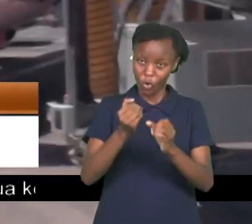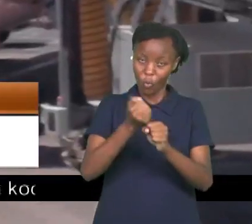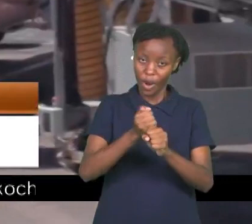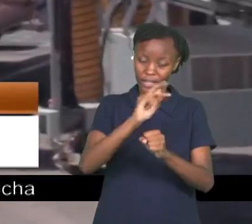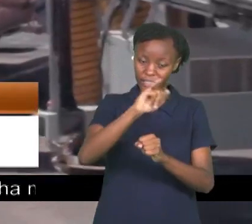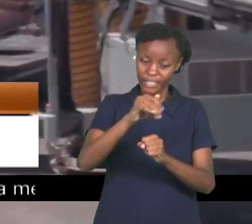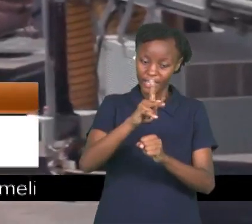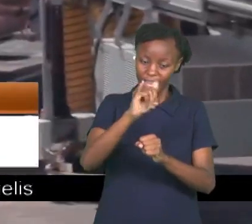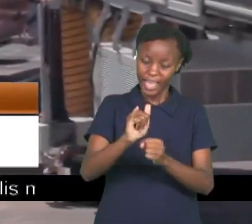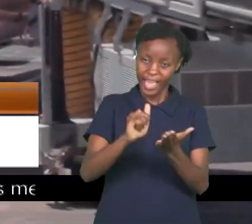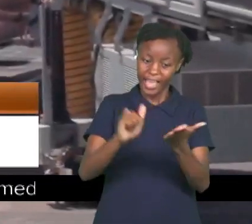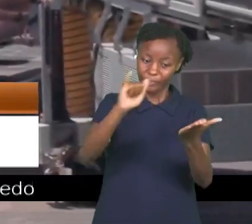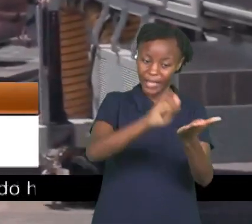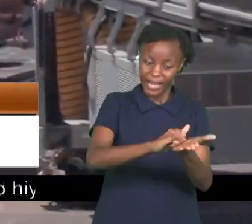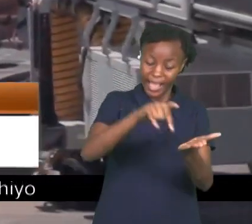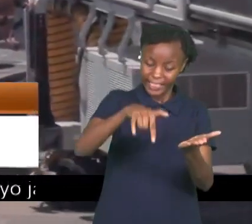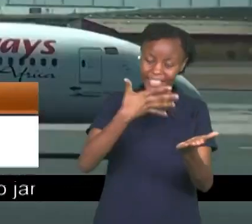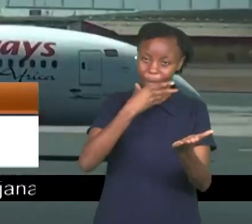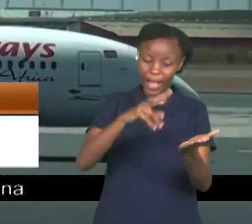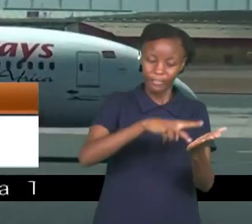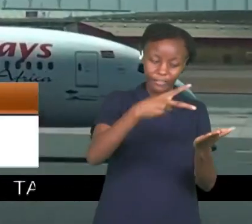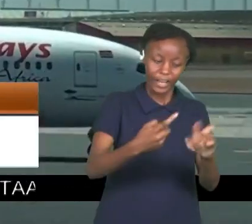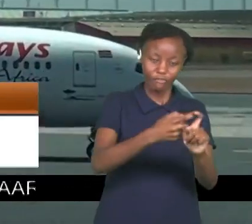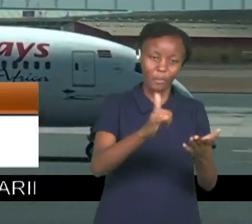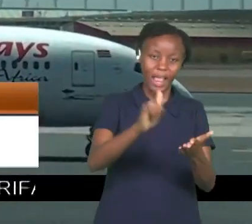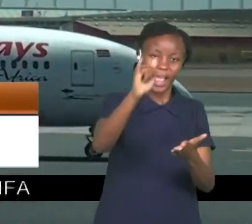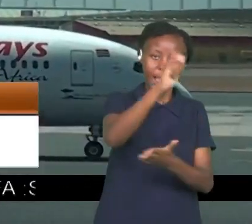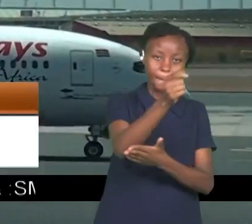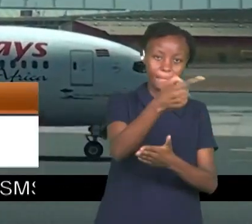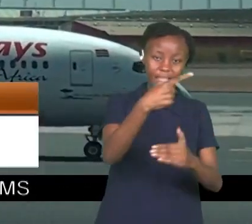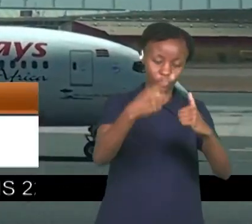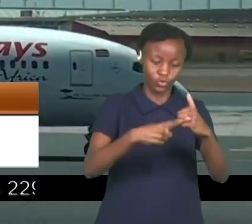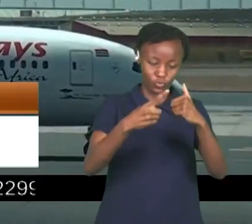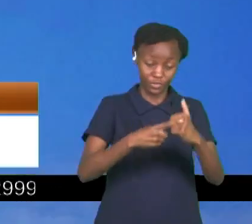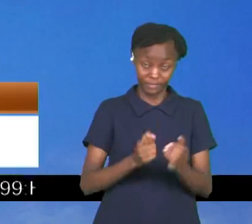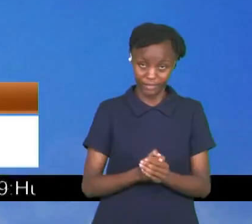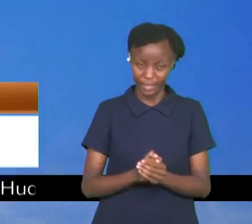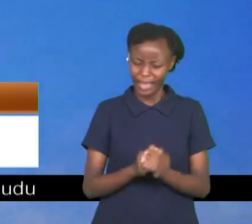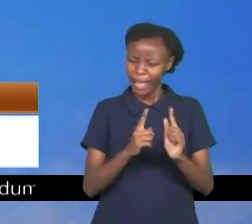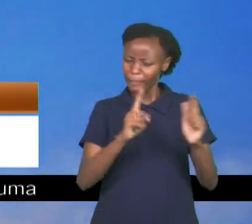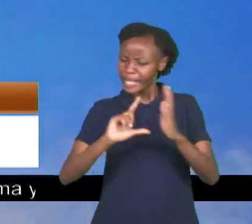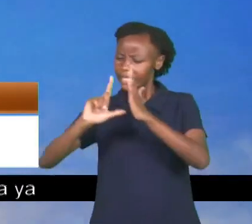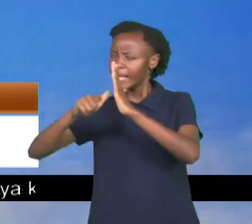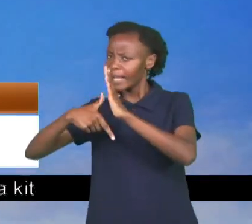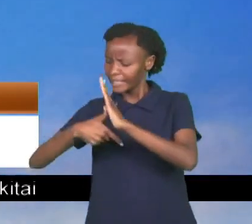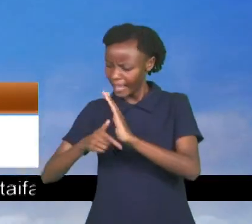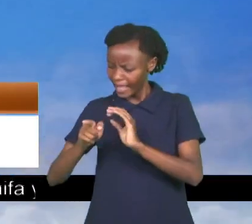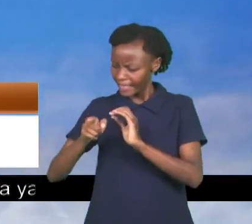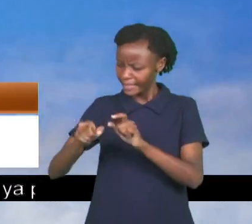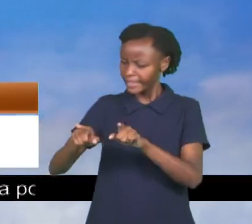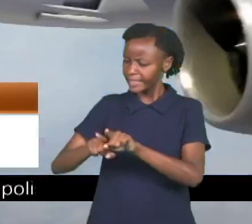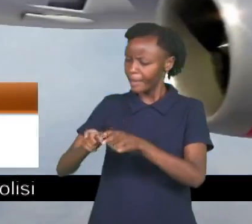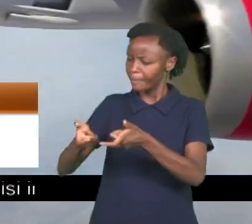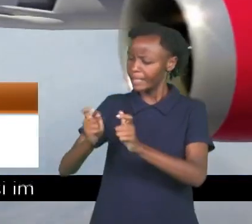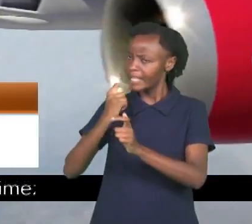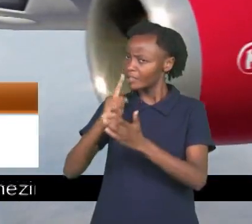JKIA ndiye alianguka kutoka ndege ya Kenya Airways mnamo Juni. Lakini siku chache baadaye chombo hicho cha habari